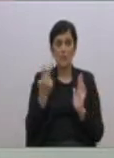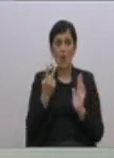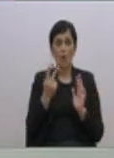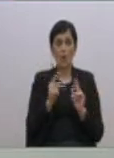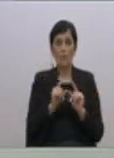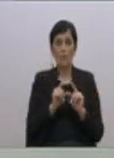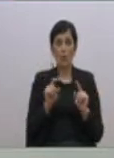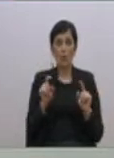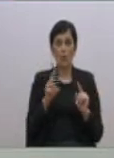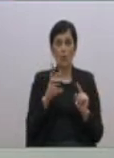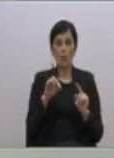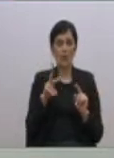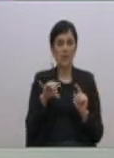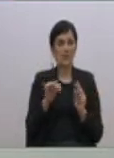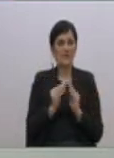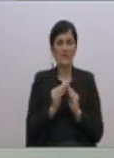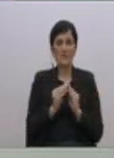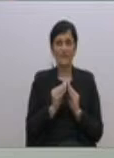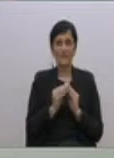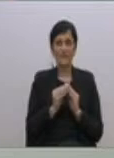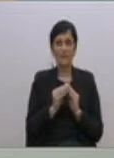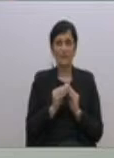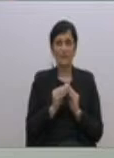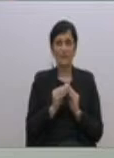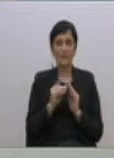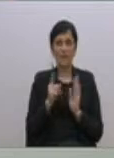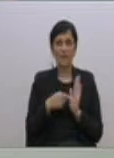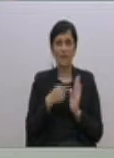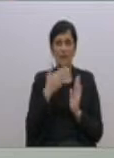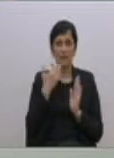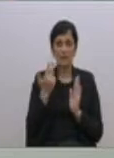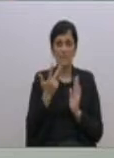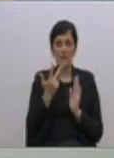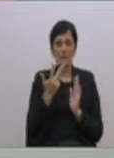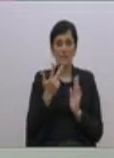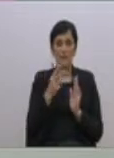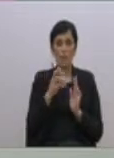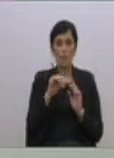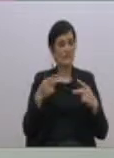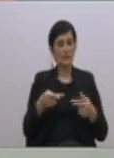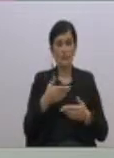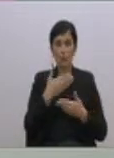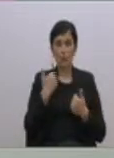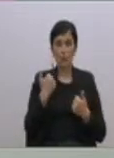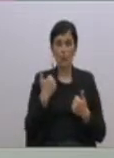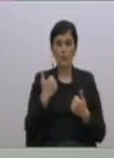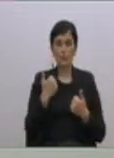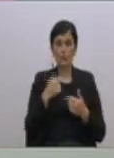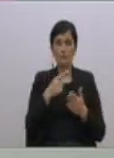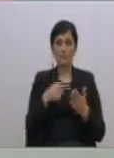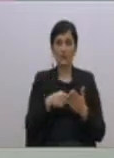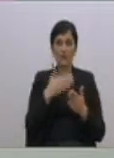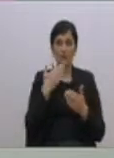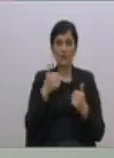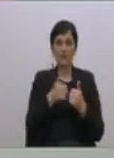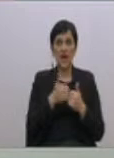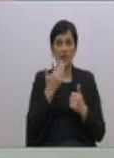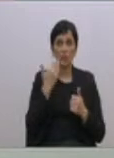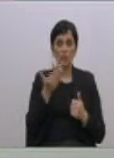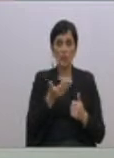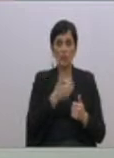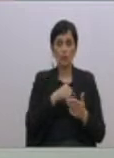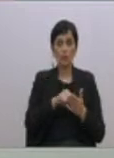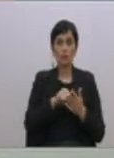Კითხვები უცვლელი რედაქციით არის წარმოდგენილი. Კითხვები არის მესამე მოხლე. Აქაც ცვლილებები არ გამოსულა. Კითხვები არის თანამხსნელის არსოს